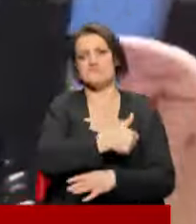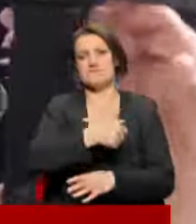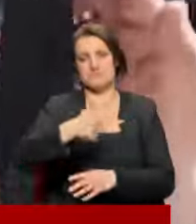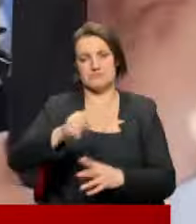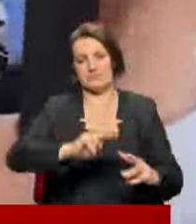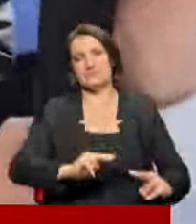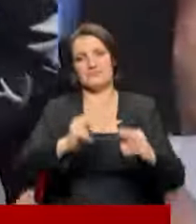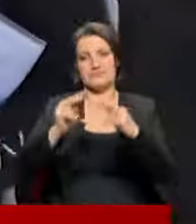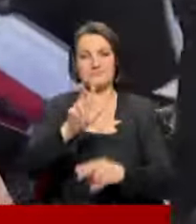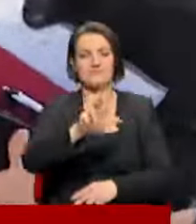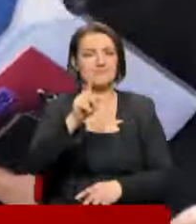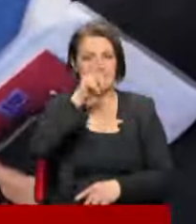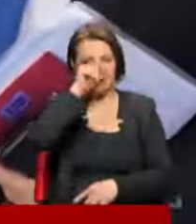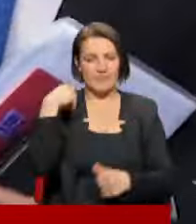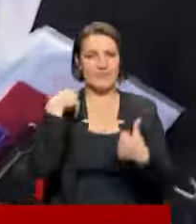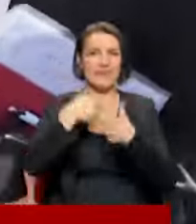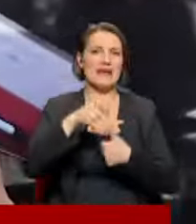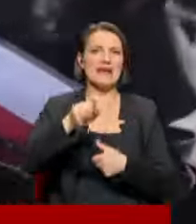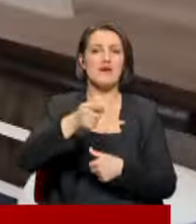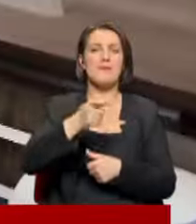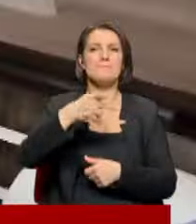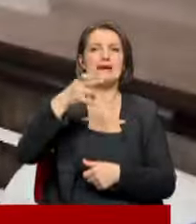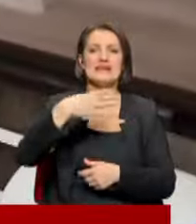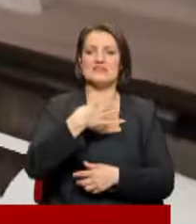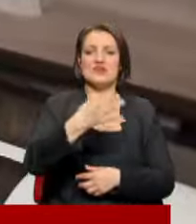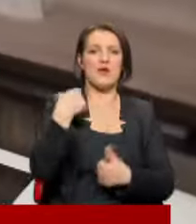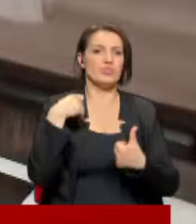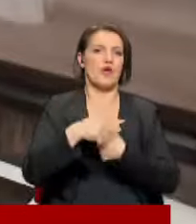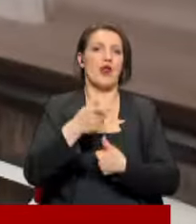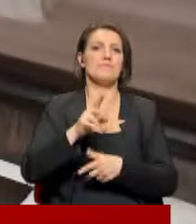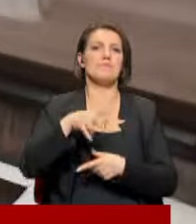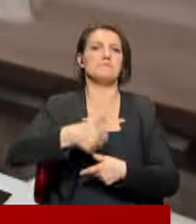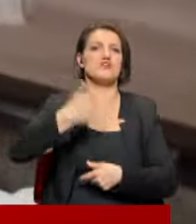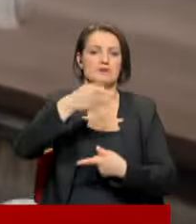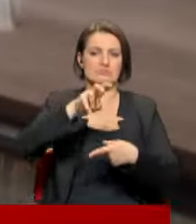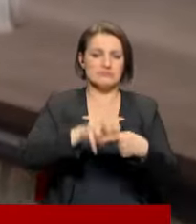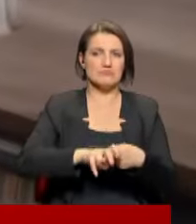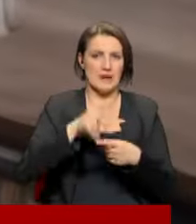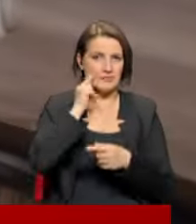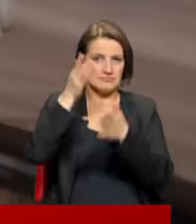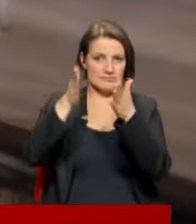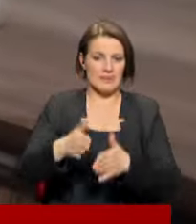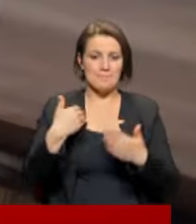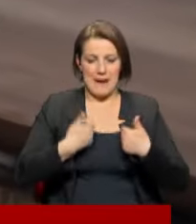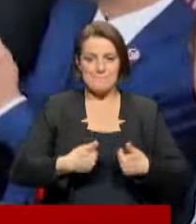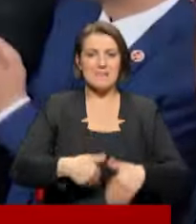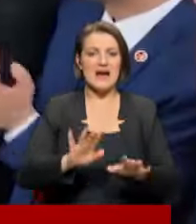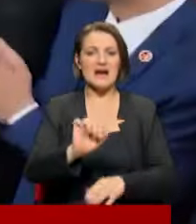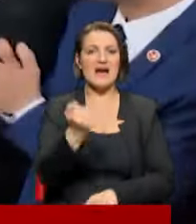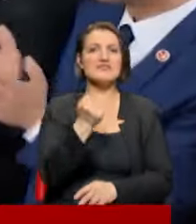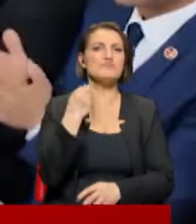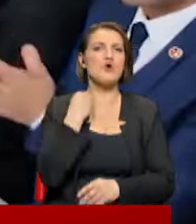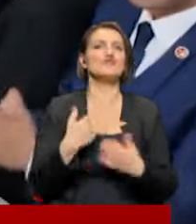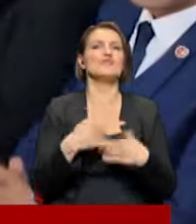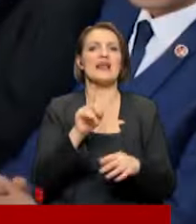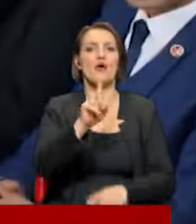31 Mart yerel seçimlerinde ise yeniden Refah Partisi'nden seçilerek tekrar başkanlık koltuğuna oturan Çiftçi, ben ayrılırken kasada borç